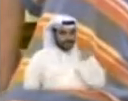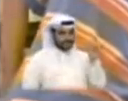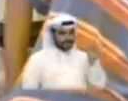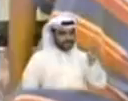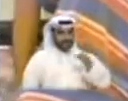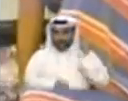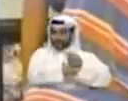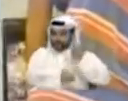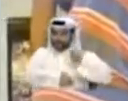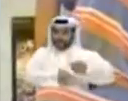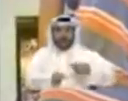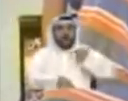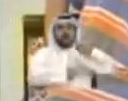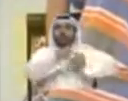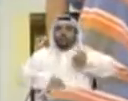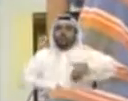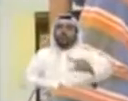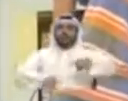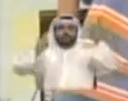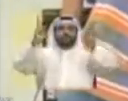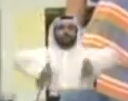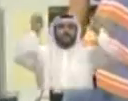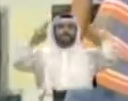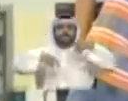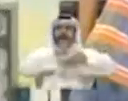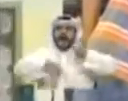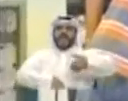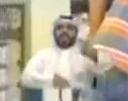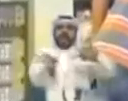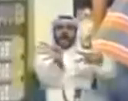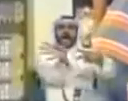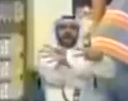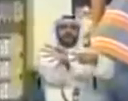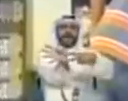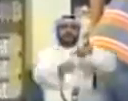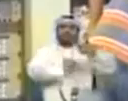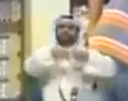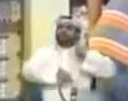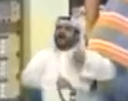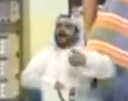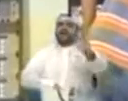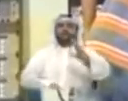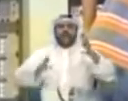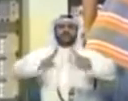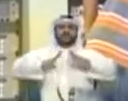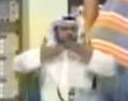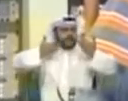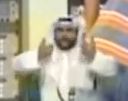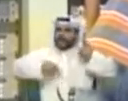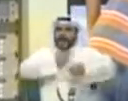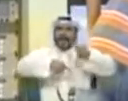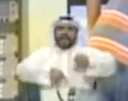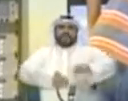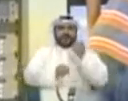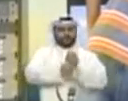العمل متواصل لا ينقطع في مختلف قطاعات وزارة الإعلام. هم فعلا كخلية نحل، حرصوا